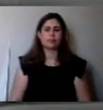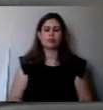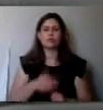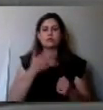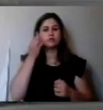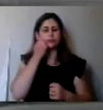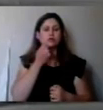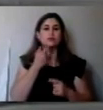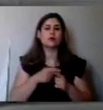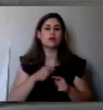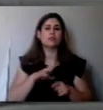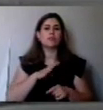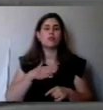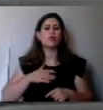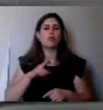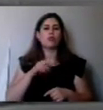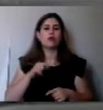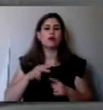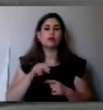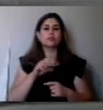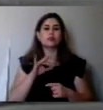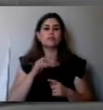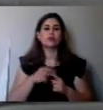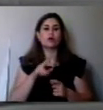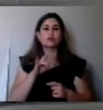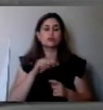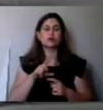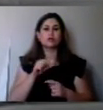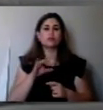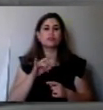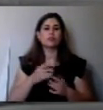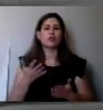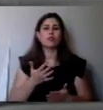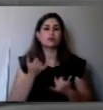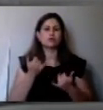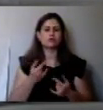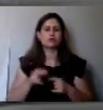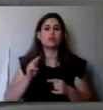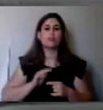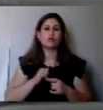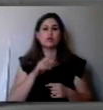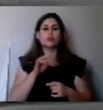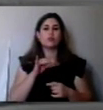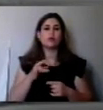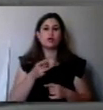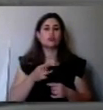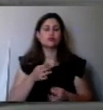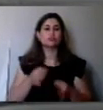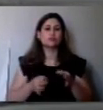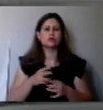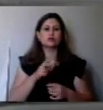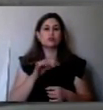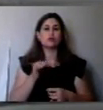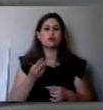Нагадаю, що це був мій колега Володимир Задворний, кореспондент Суспільного, який зараз працює у Дніпровському райсуді столиці,